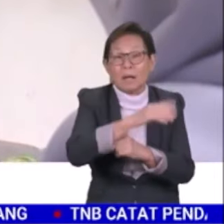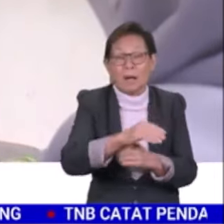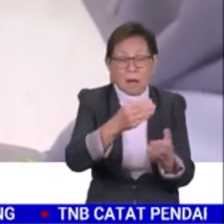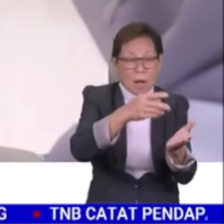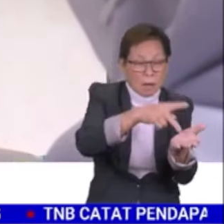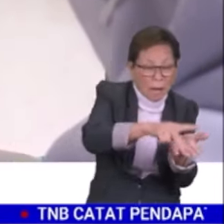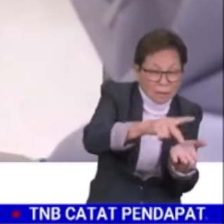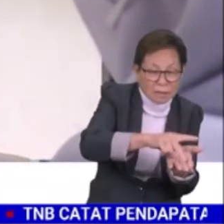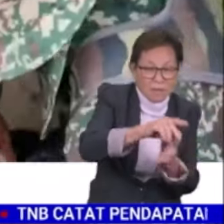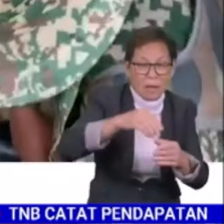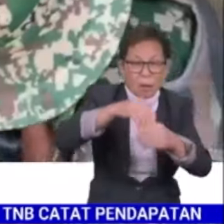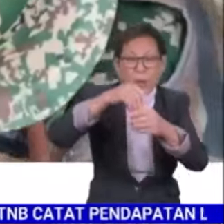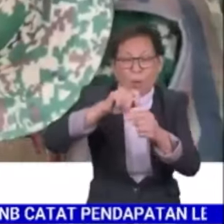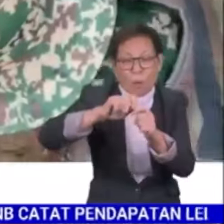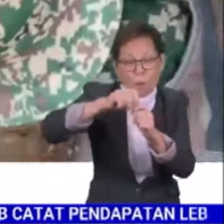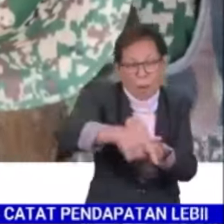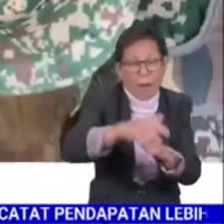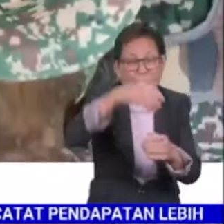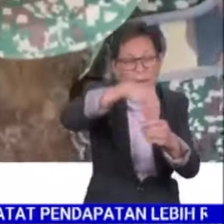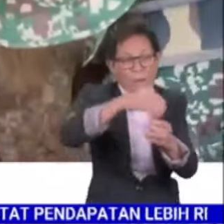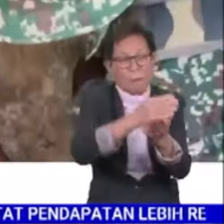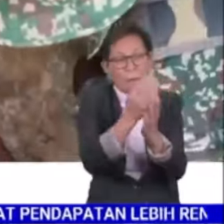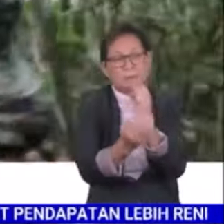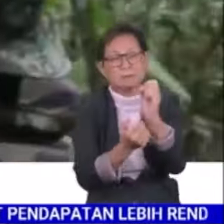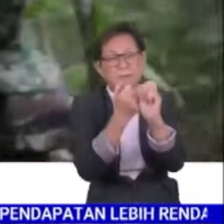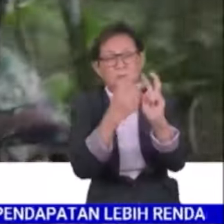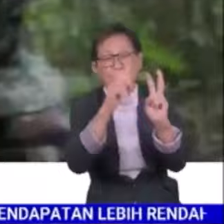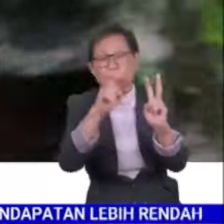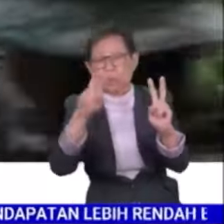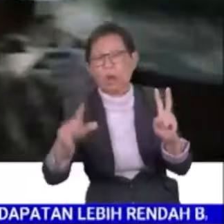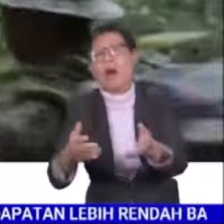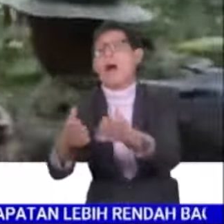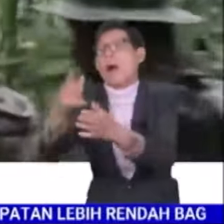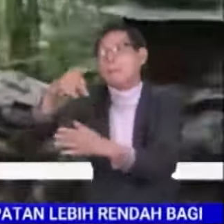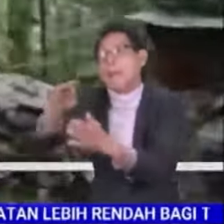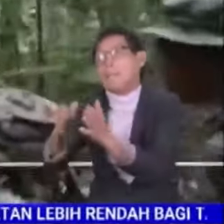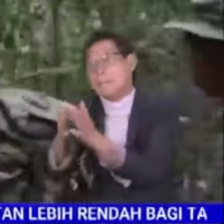upah dalam belanjawan 2023. Perdana Menteri meminta